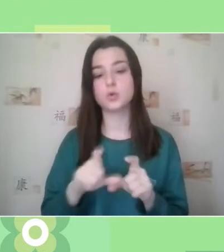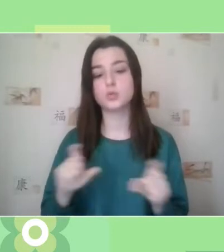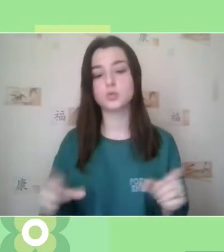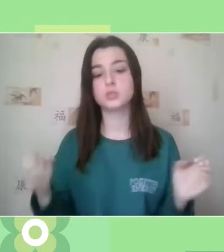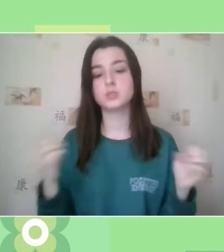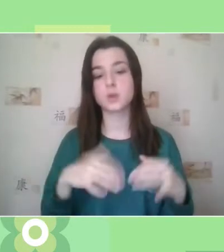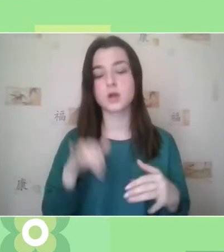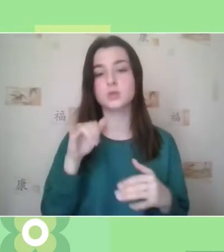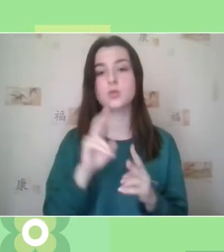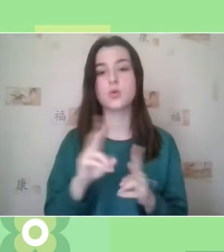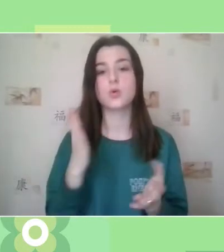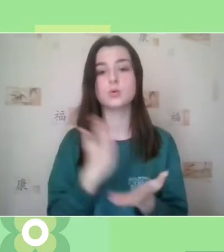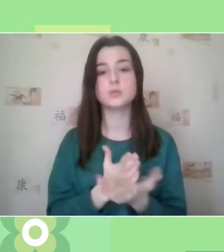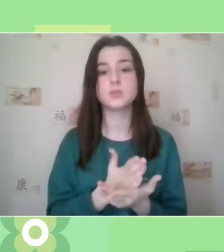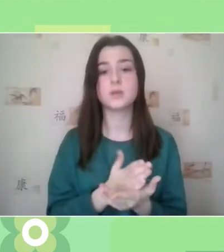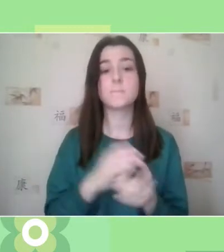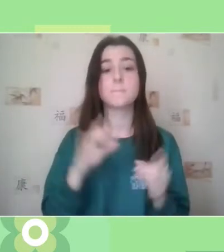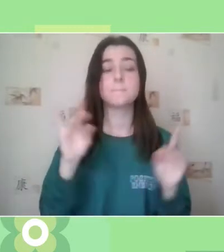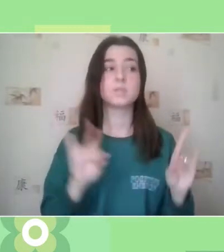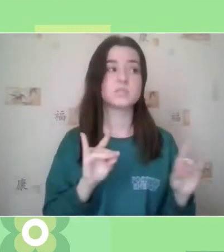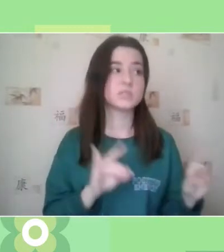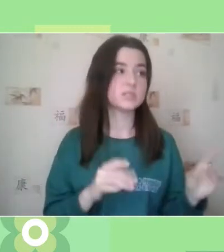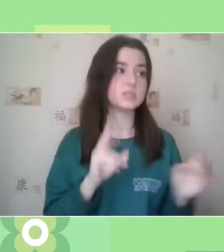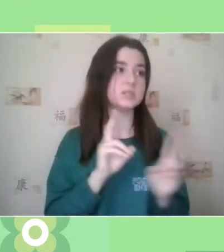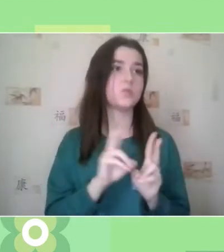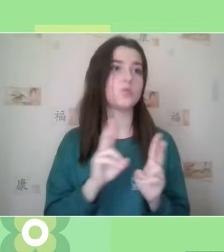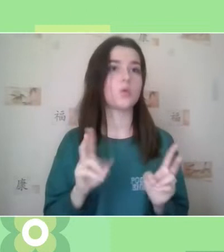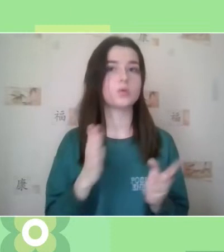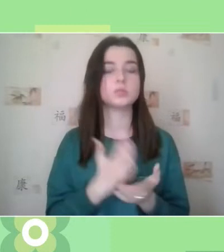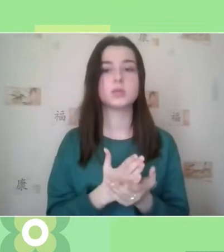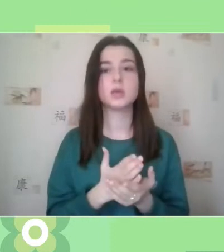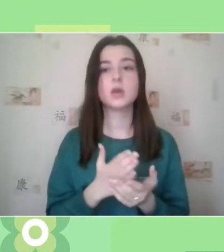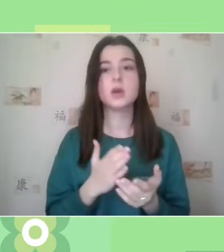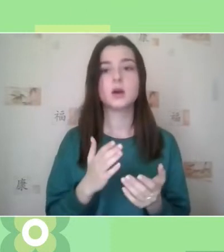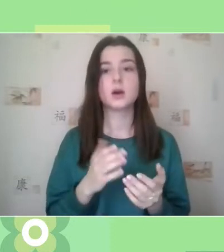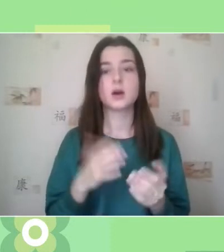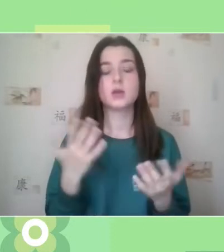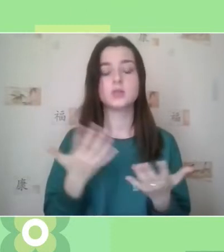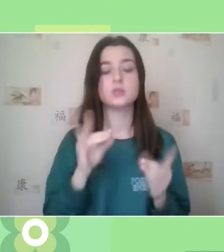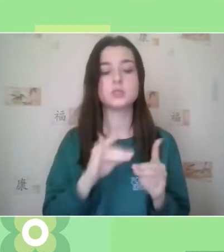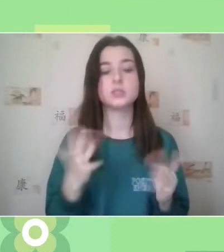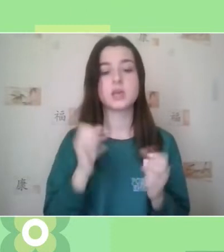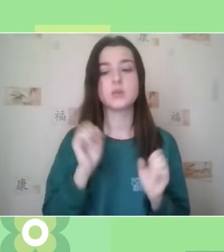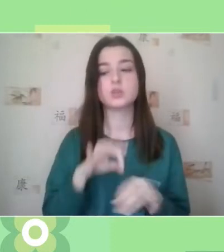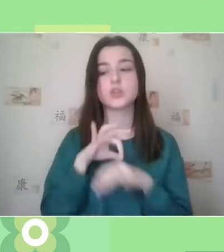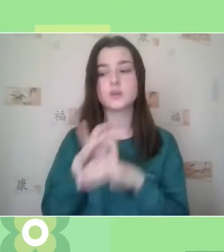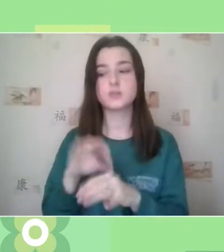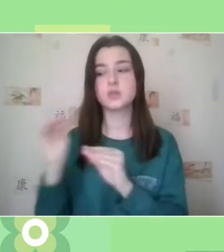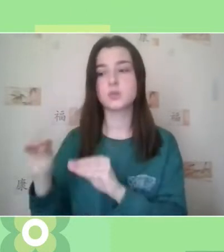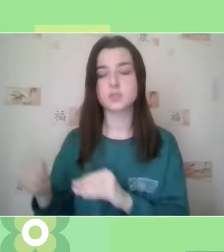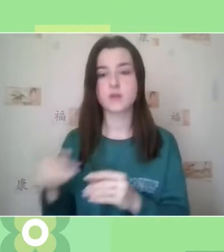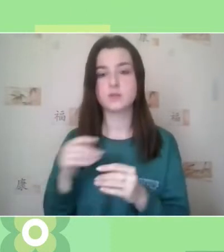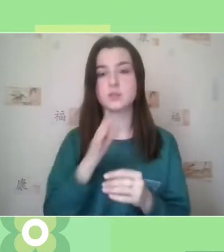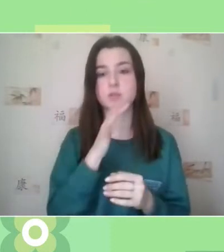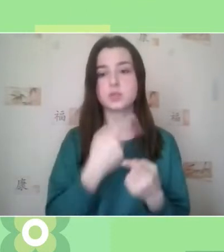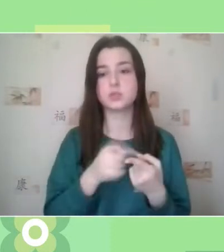є палатка, у когось є стільці 20-30 штук, які можна вивезти, поставити під час цього кінотеатру. І насправді, коли